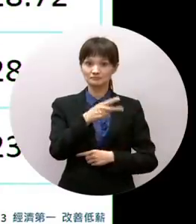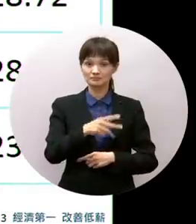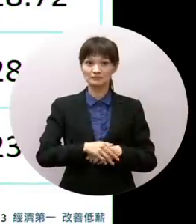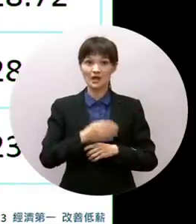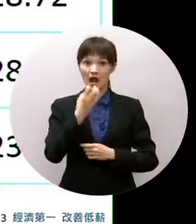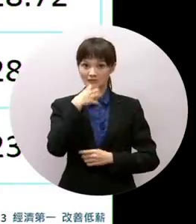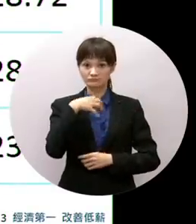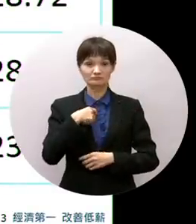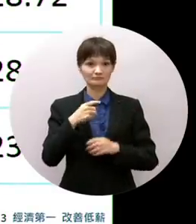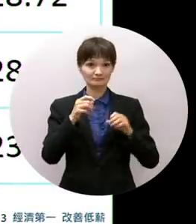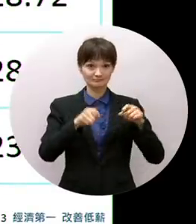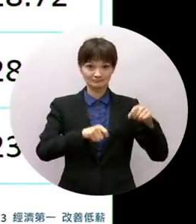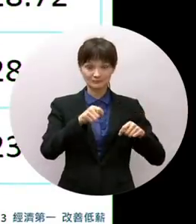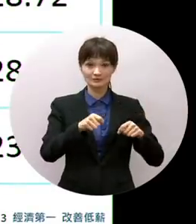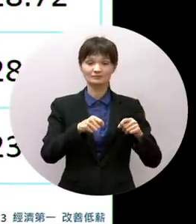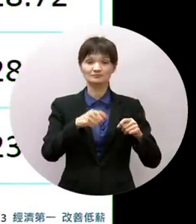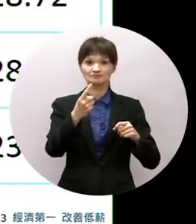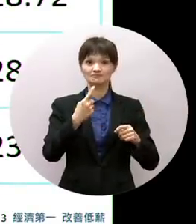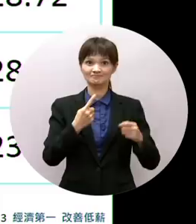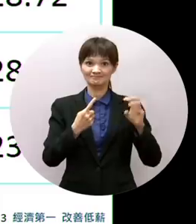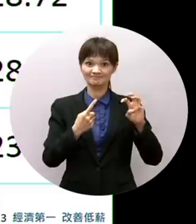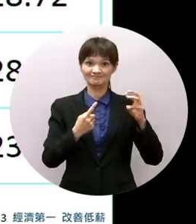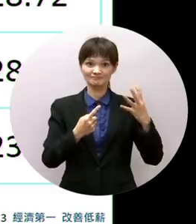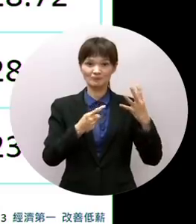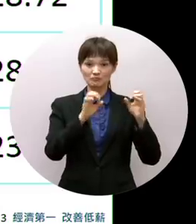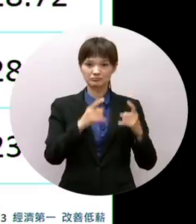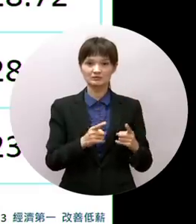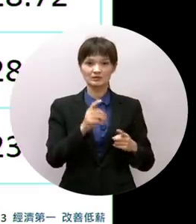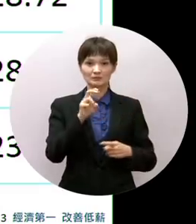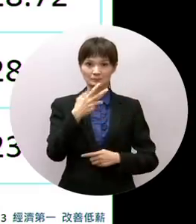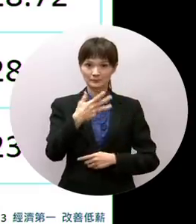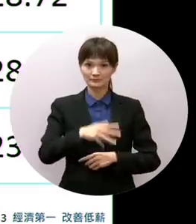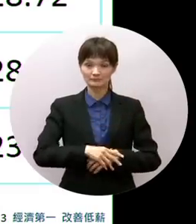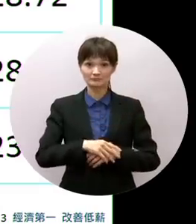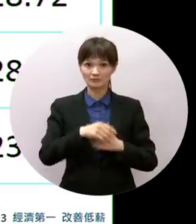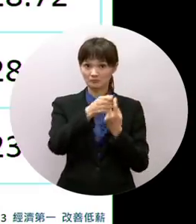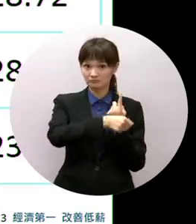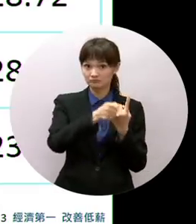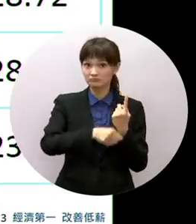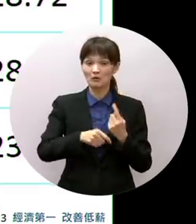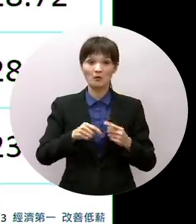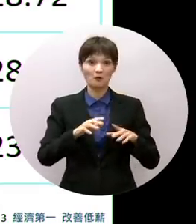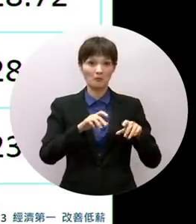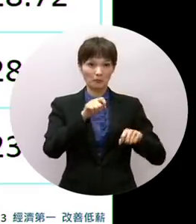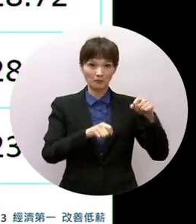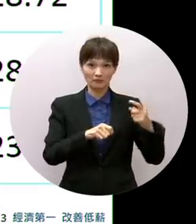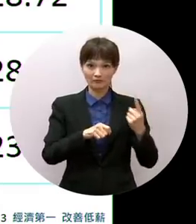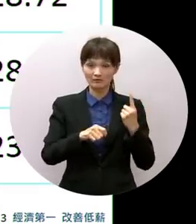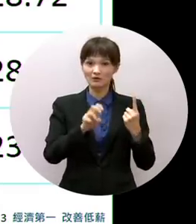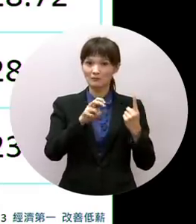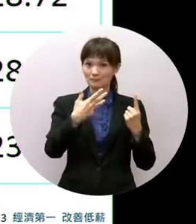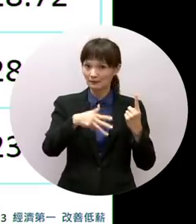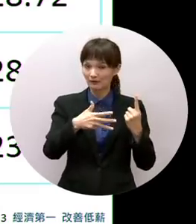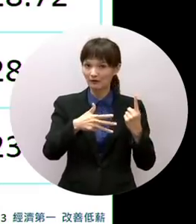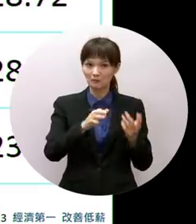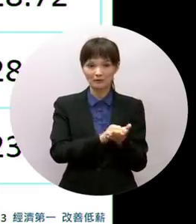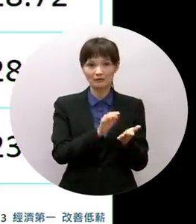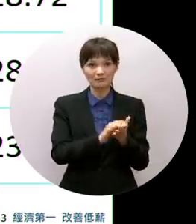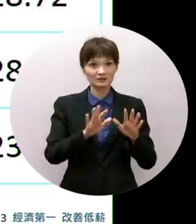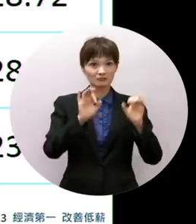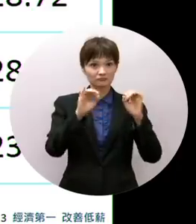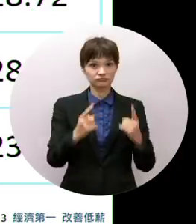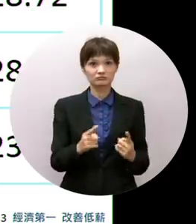每公斤34元已经降到28元；香蕉从每公斤28元已经很低了，现在降